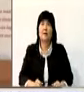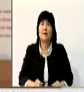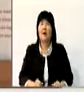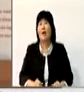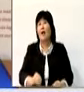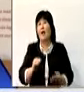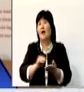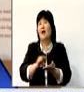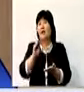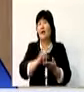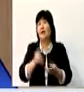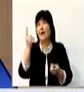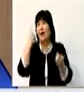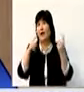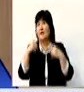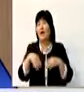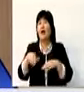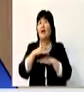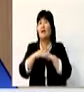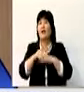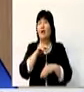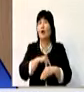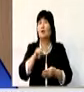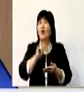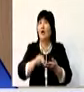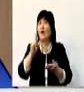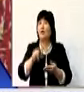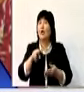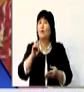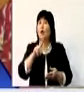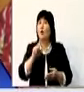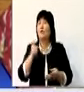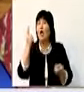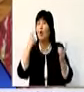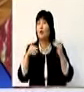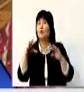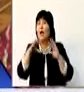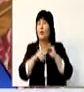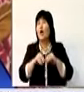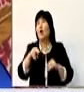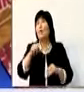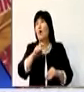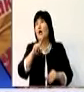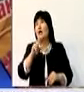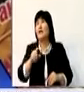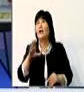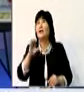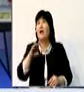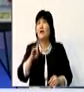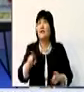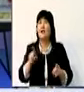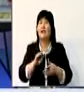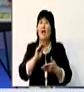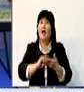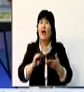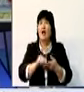Жинақта шығармашылық еңбекпен қатар дала қосында тер төккен қаламгердің прозалық туындылары топтастырылған. Поэзия, проза, сатира жанрларында қалам